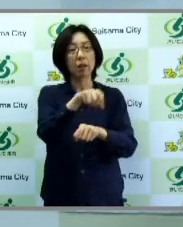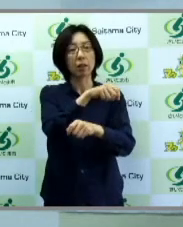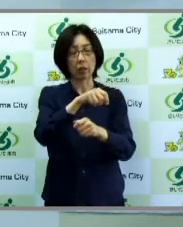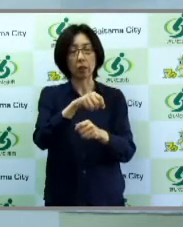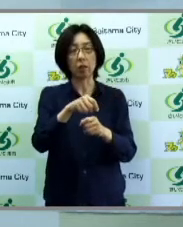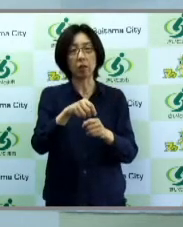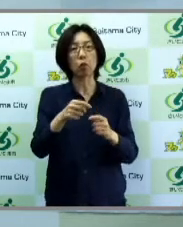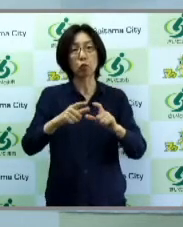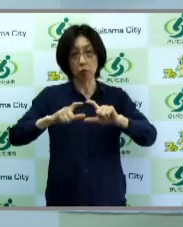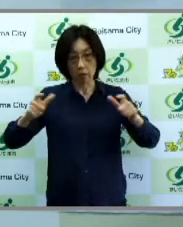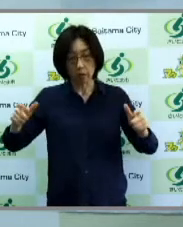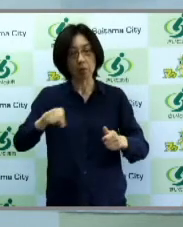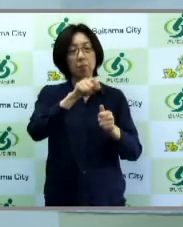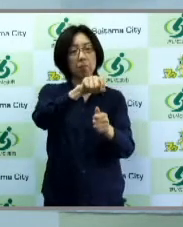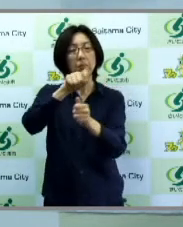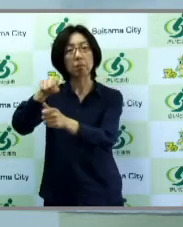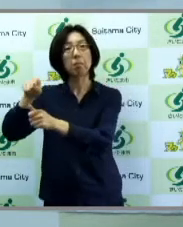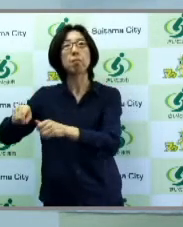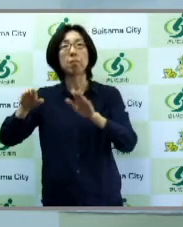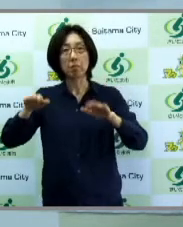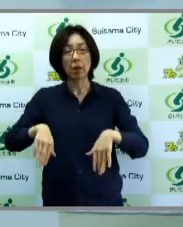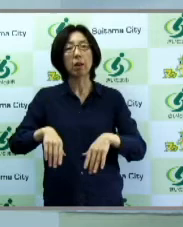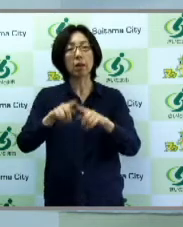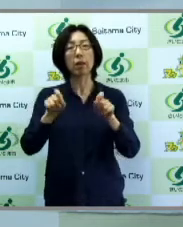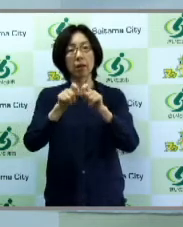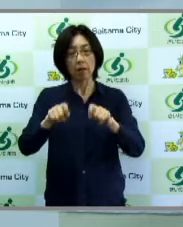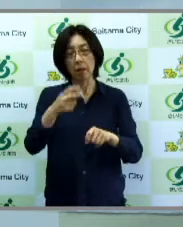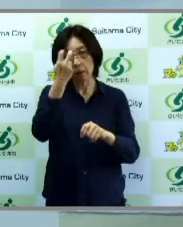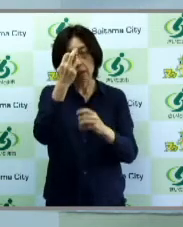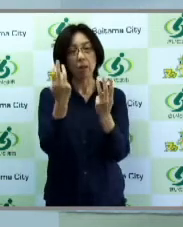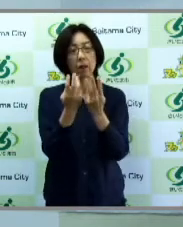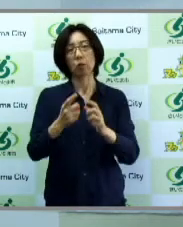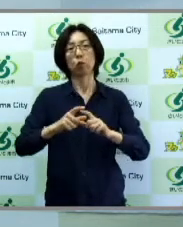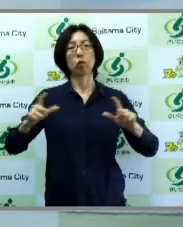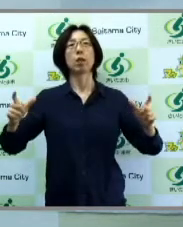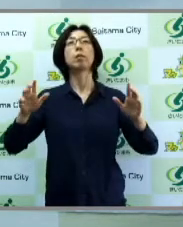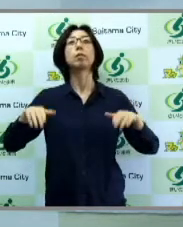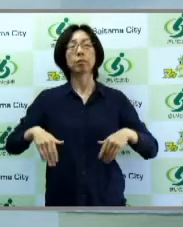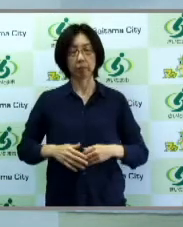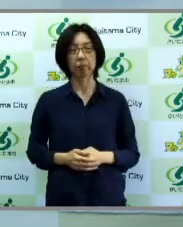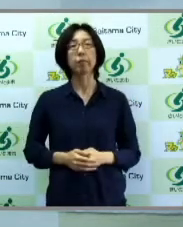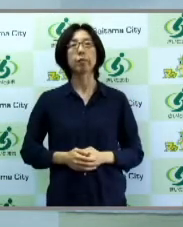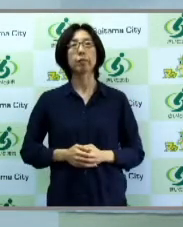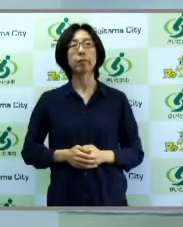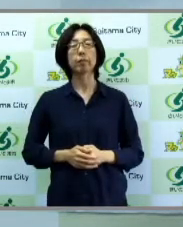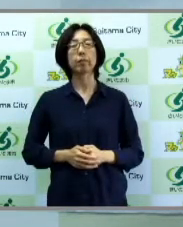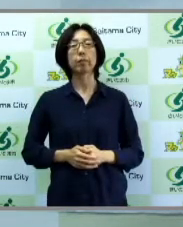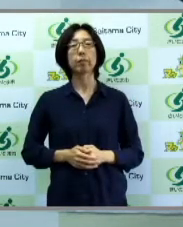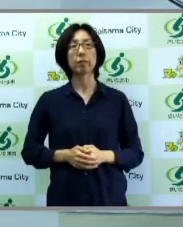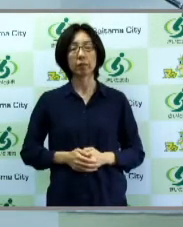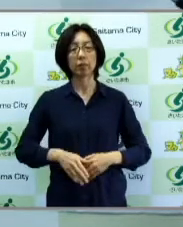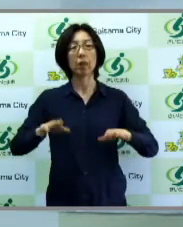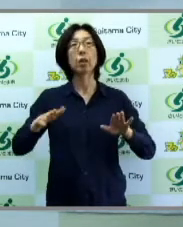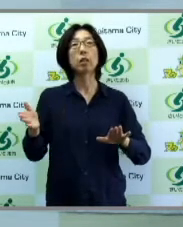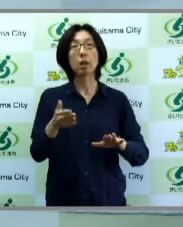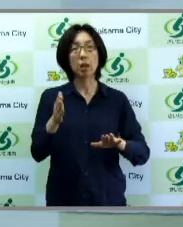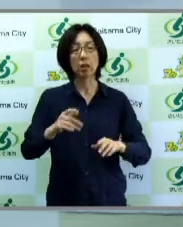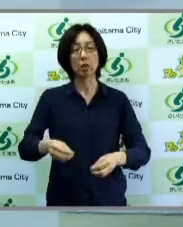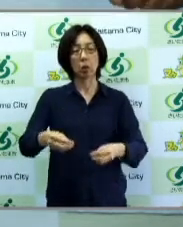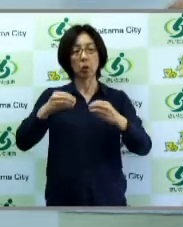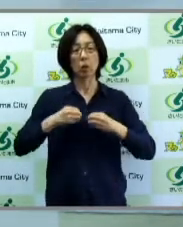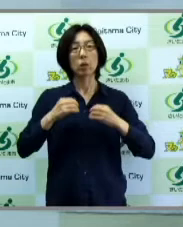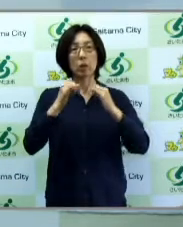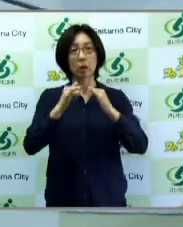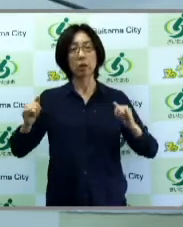実施する体制を整備しました。詳細は後ほどご説明をさせていただきます。次に最近の陽性者の状況につい